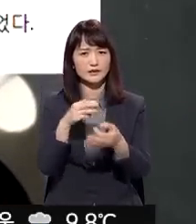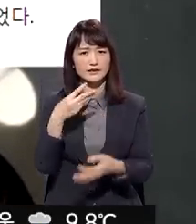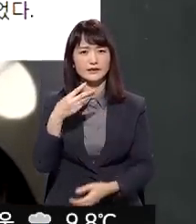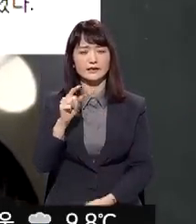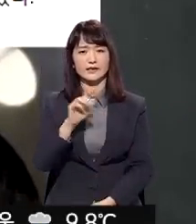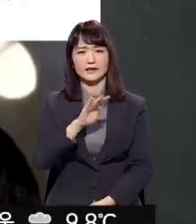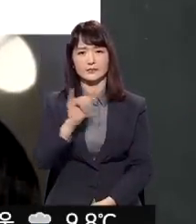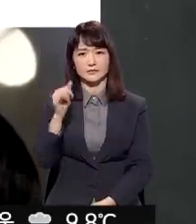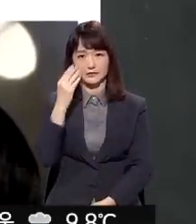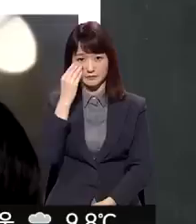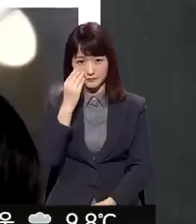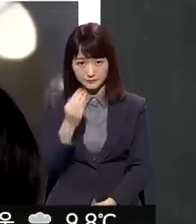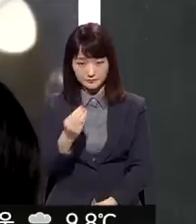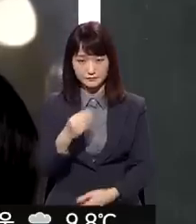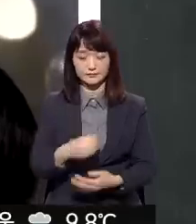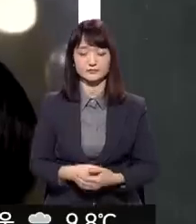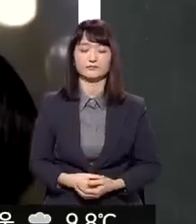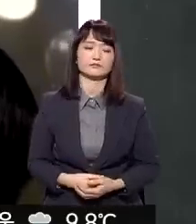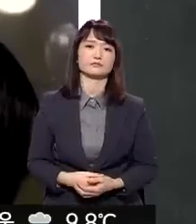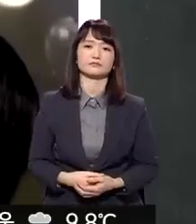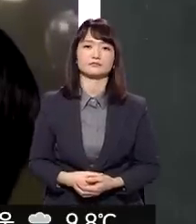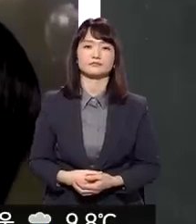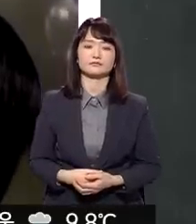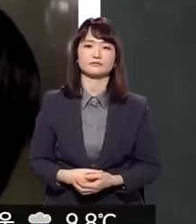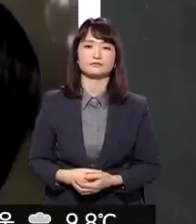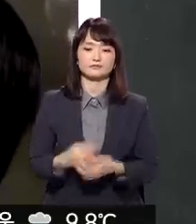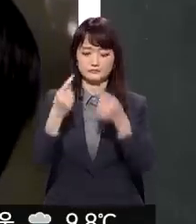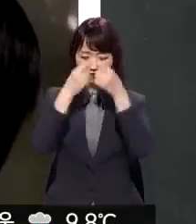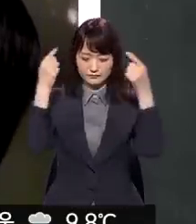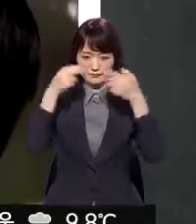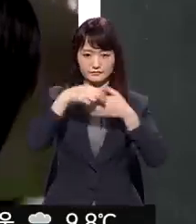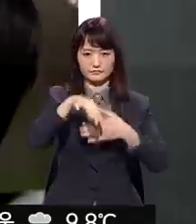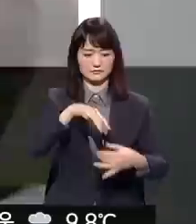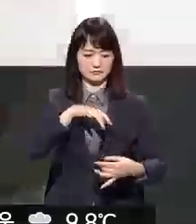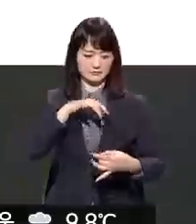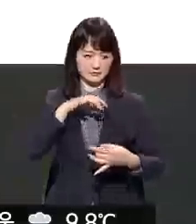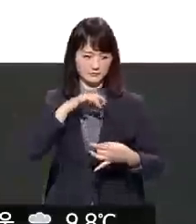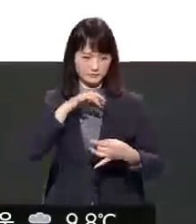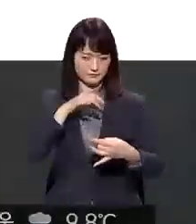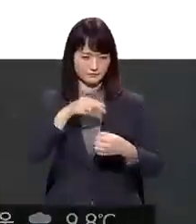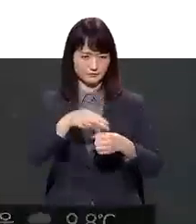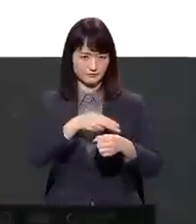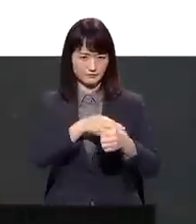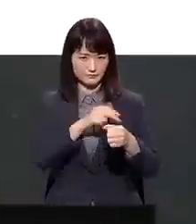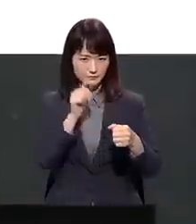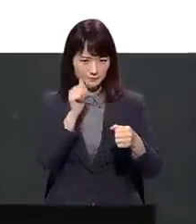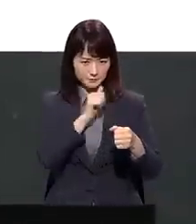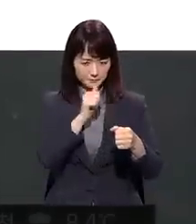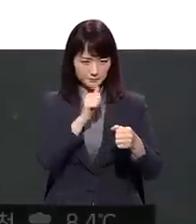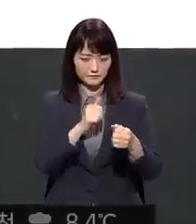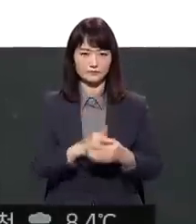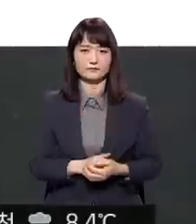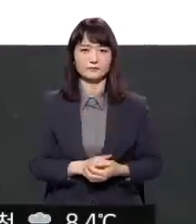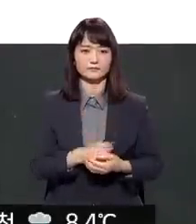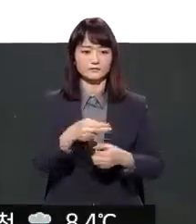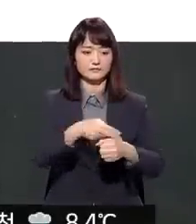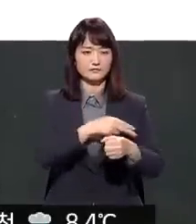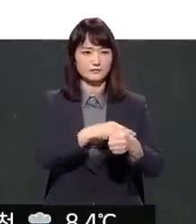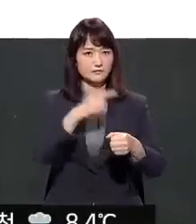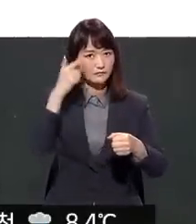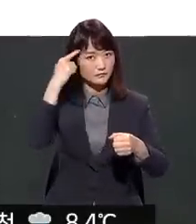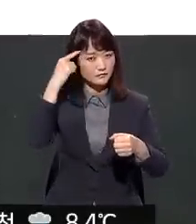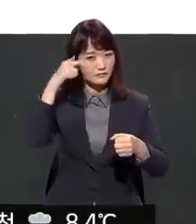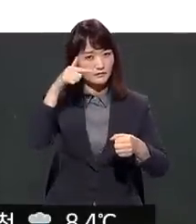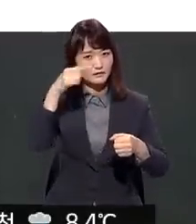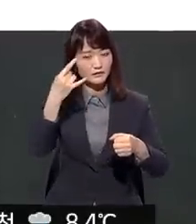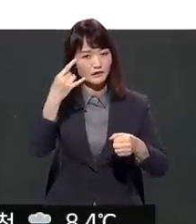브로커 일당은 한 대학병원 신경과 의사를 지정해서 의뢰인에게 소개를 해줍니다. 그리고 이 의사로부터 뇌전증 진단을 받아서 병역 면제를 받게